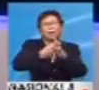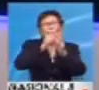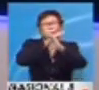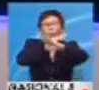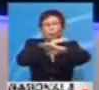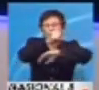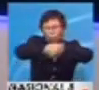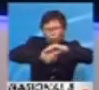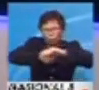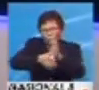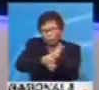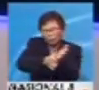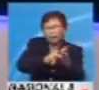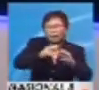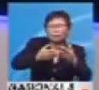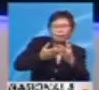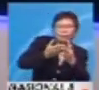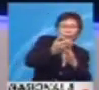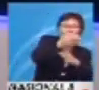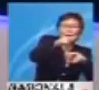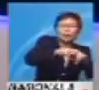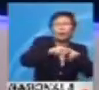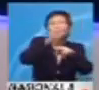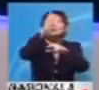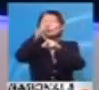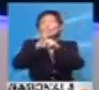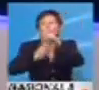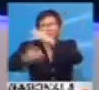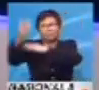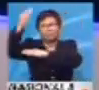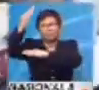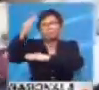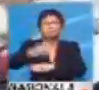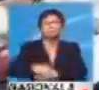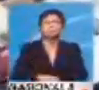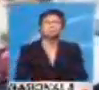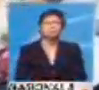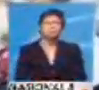mencegah penyelundupan dada melalui kereta api 6 bulan lepas